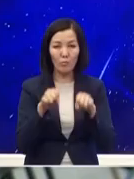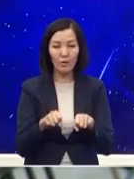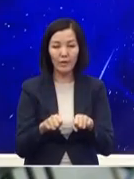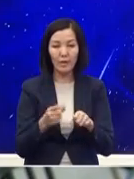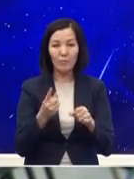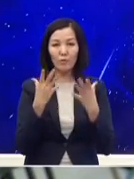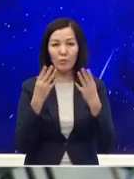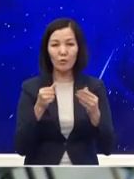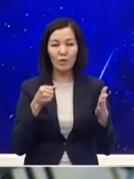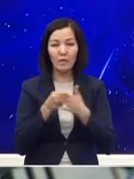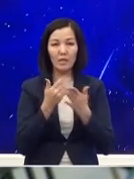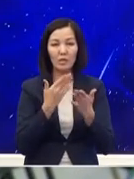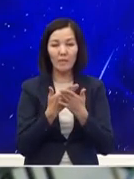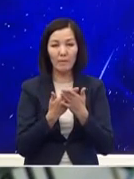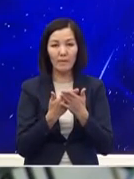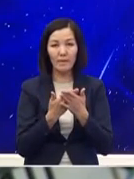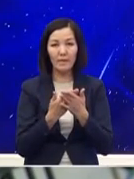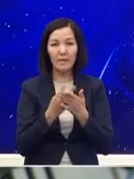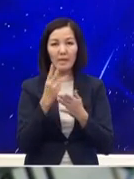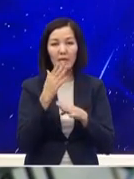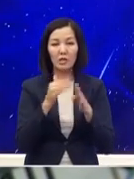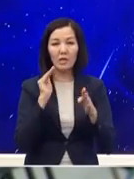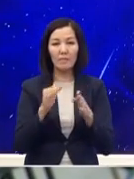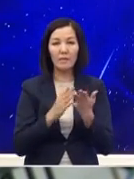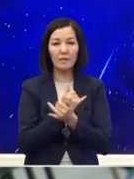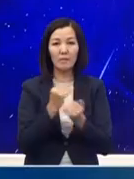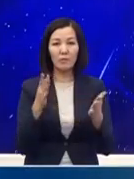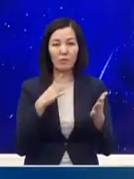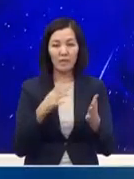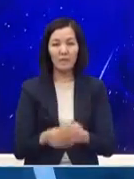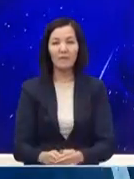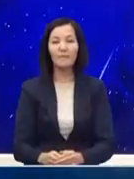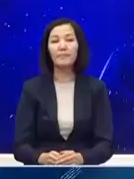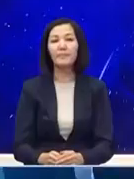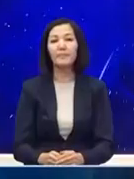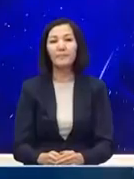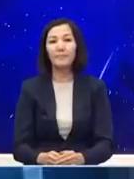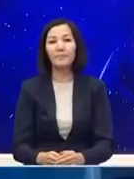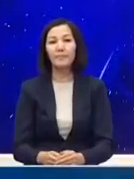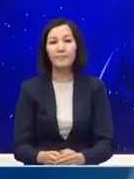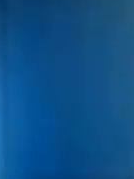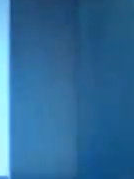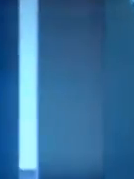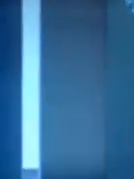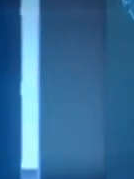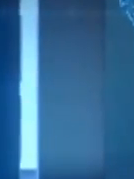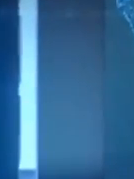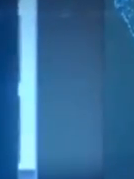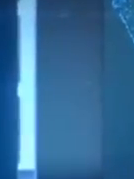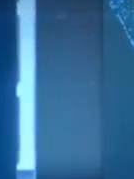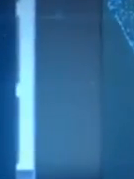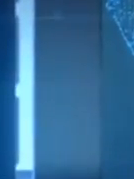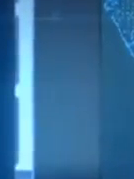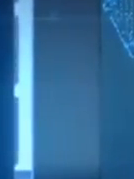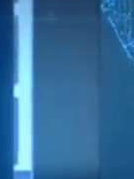дейін шамамен 2,5 мыңдай қызмет көрсетілді. Мадина Берікқызы, Абзал Нүсіпов, Жетісу телеарнасы, Ақсу